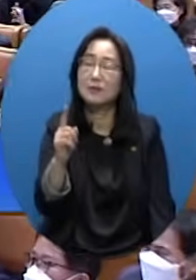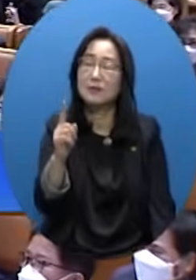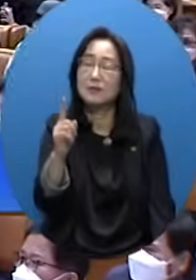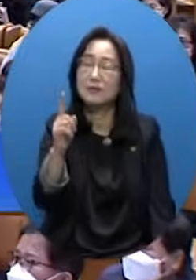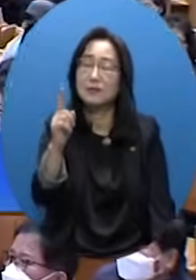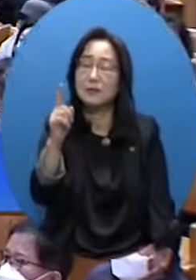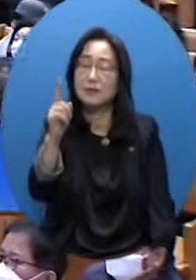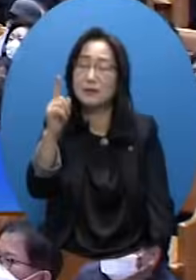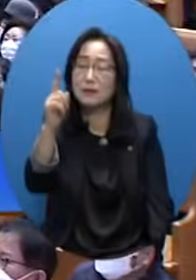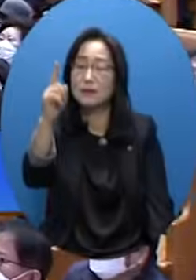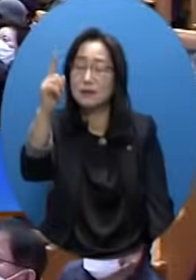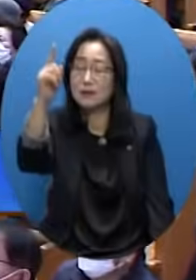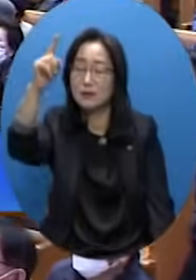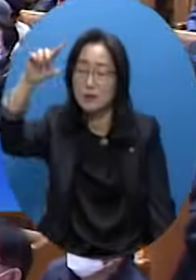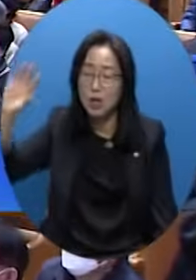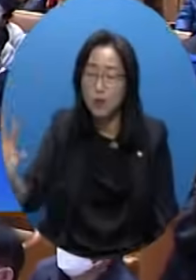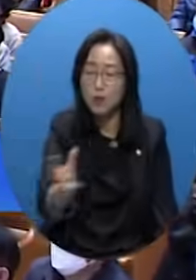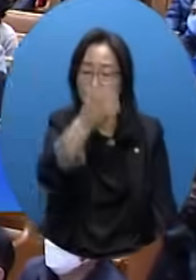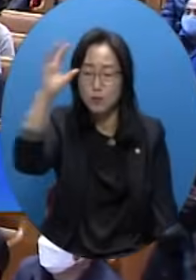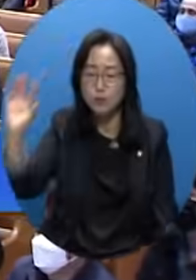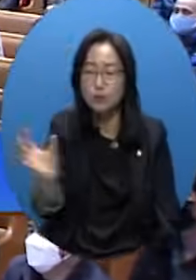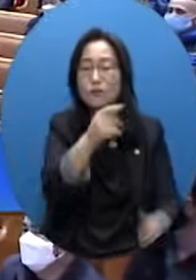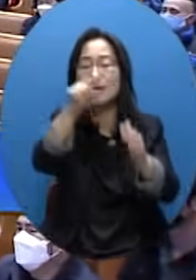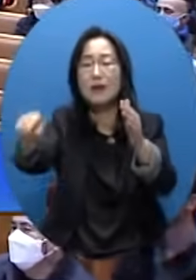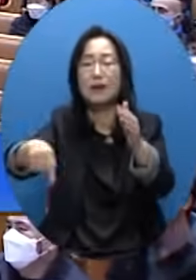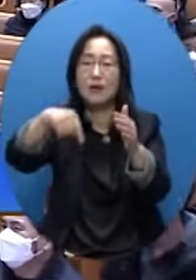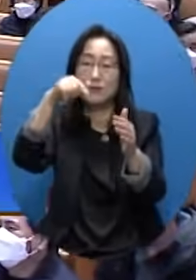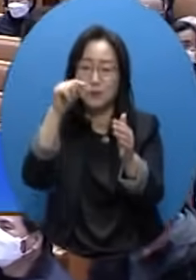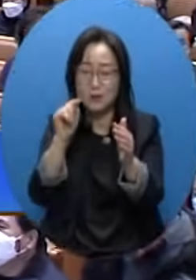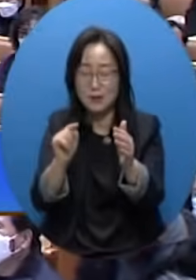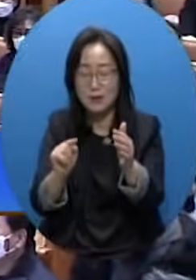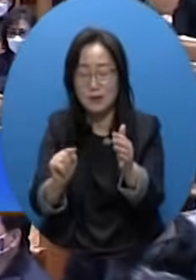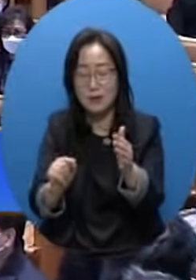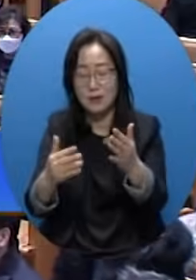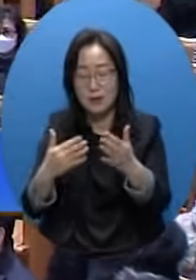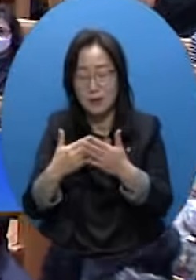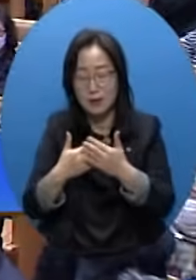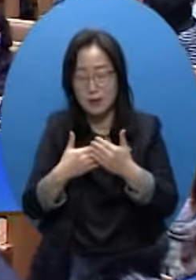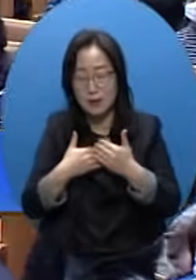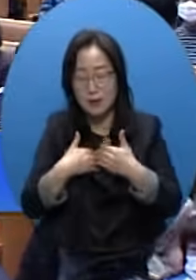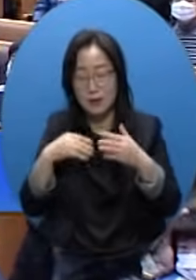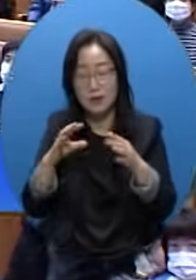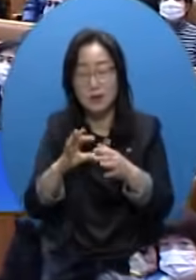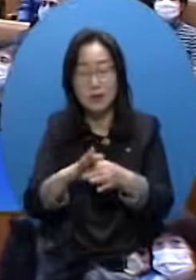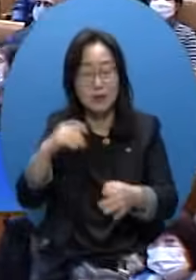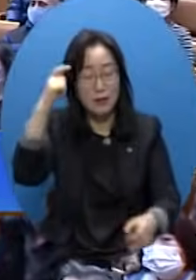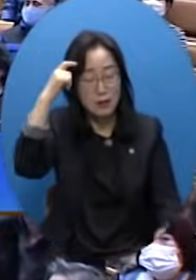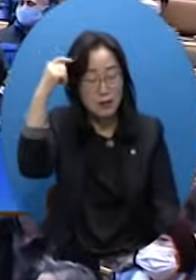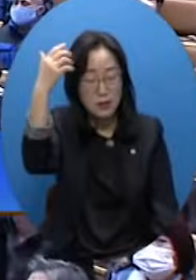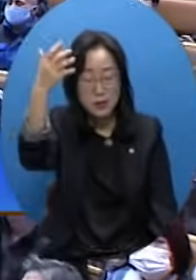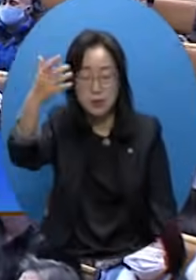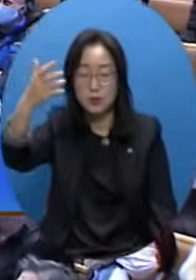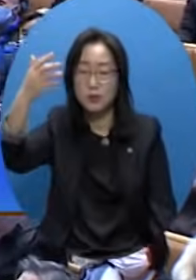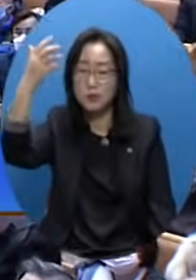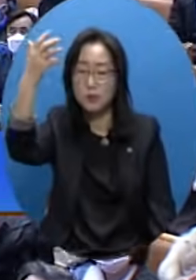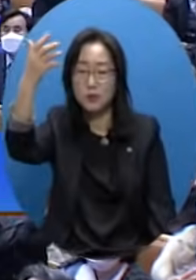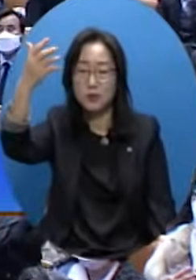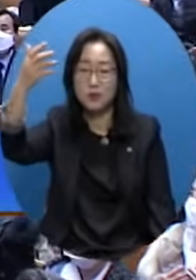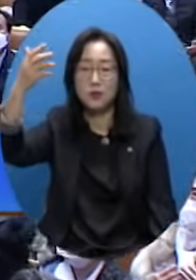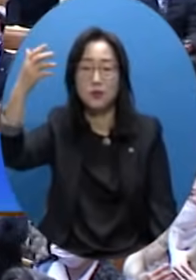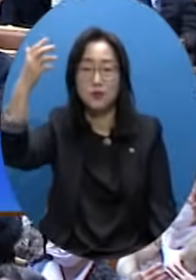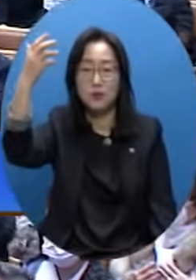으르릉 뭐 없구 땋은 돼 에바 혜 해 줘